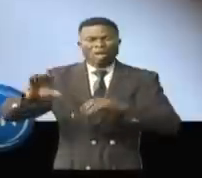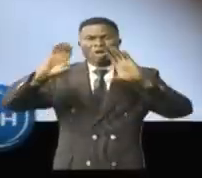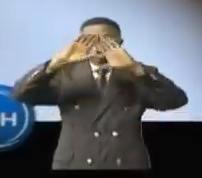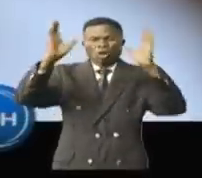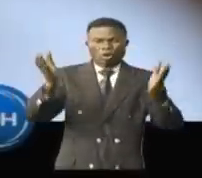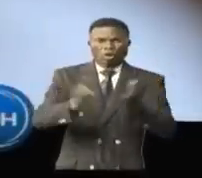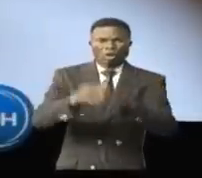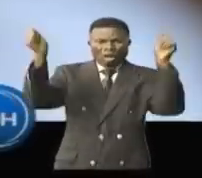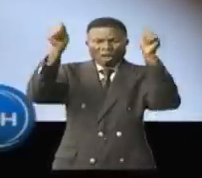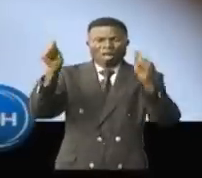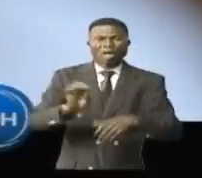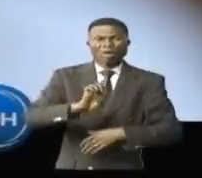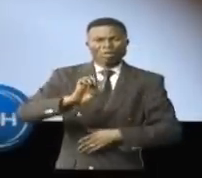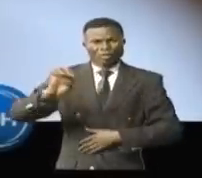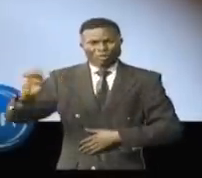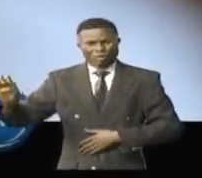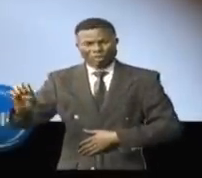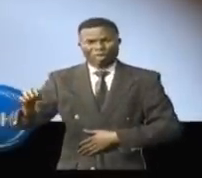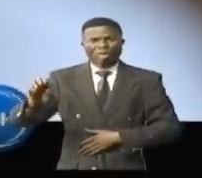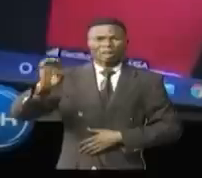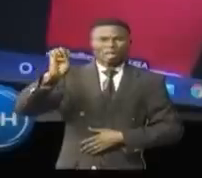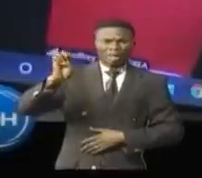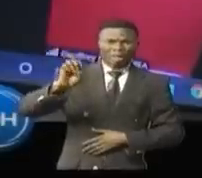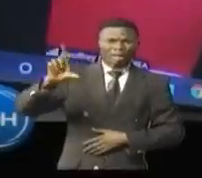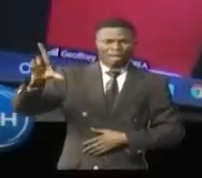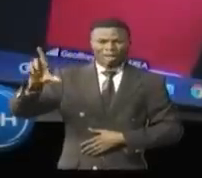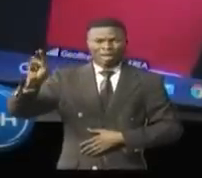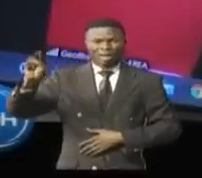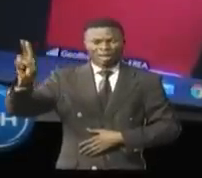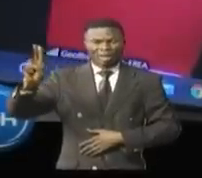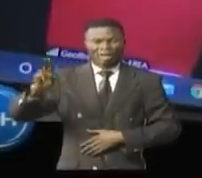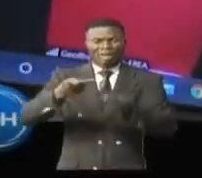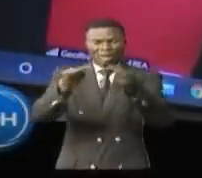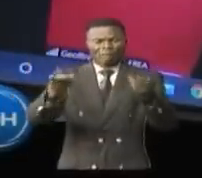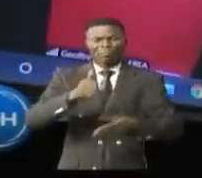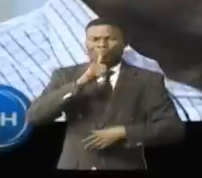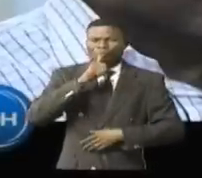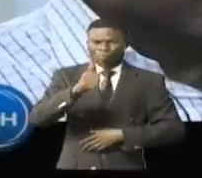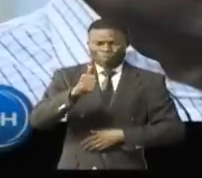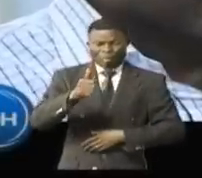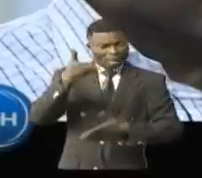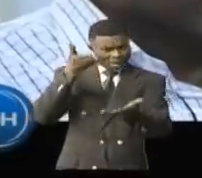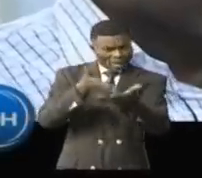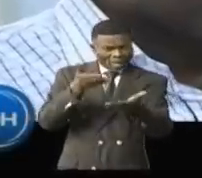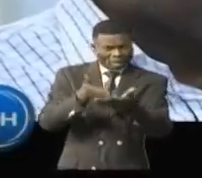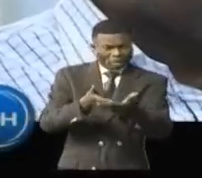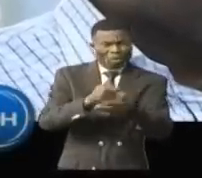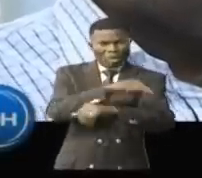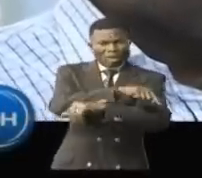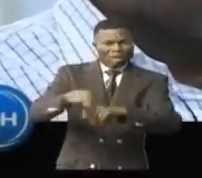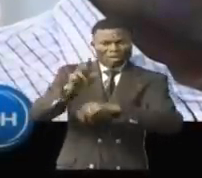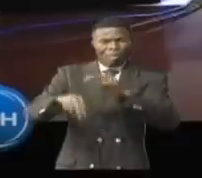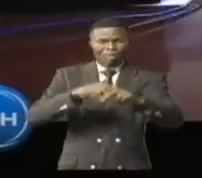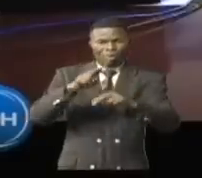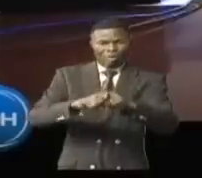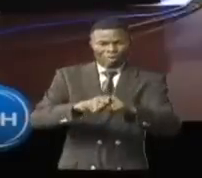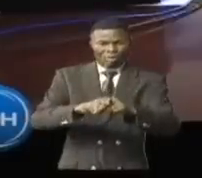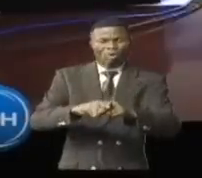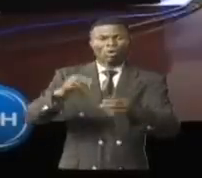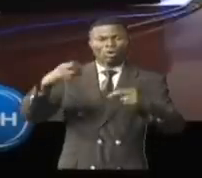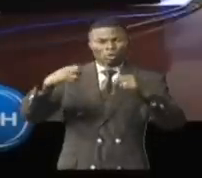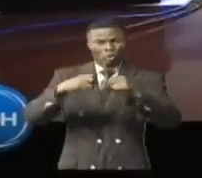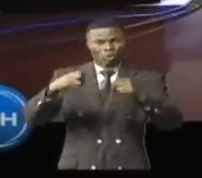de l'Afrique de l'Est, l'EREA est un cadre harmonieux au sein duquel les institutions nationales de